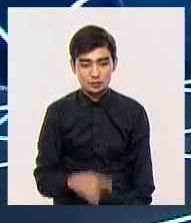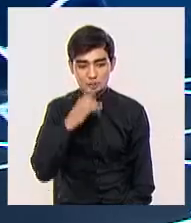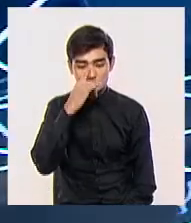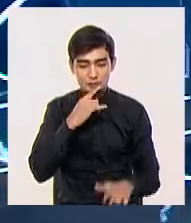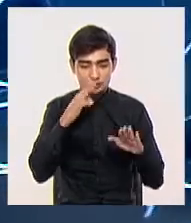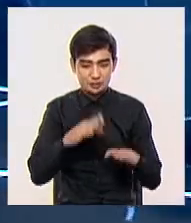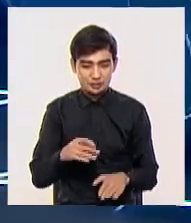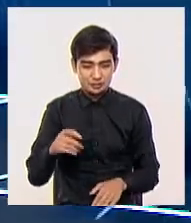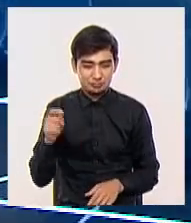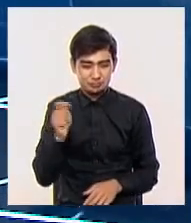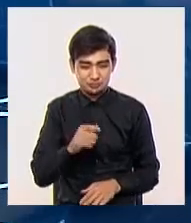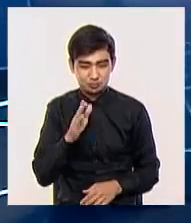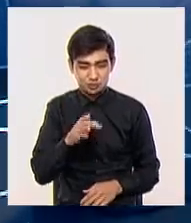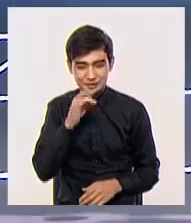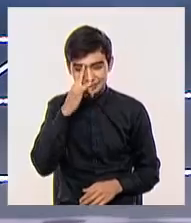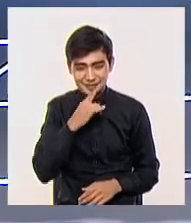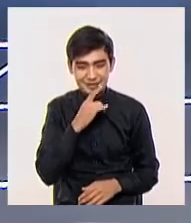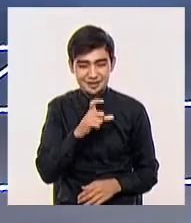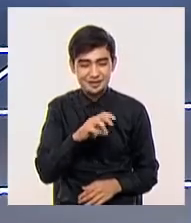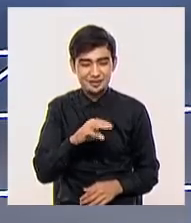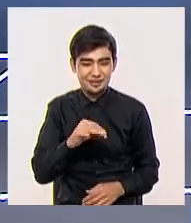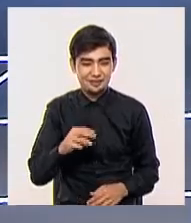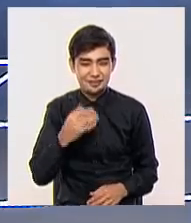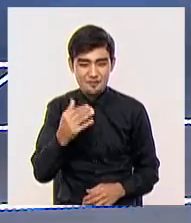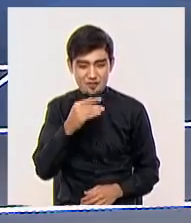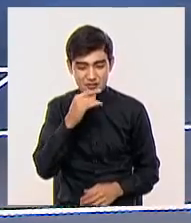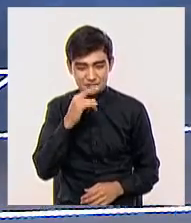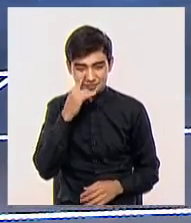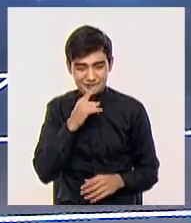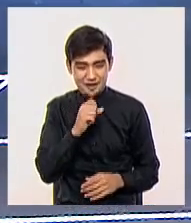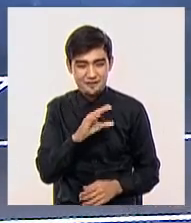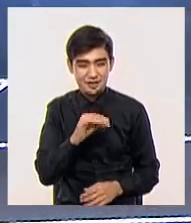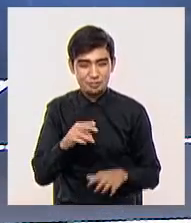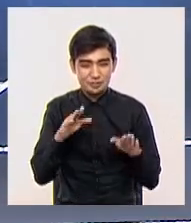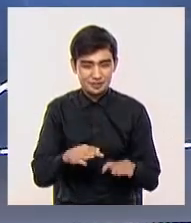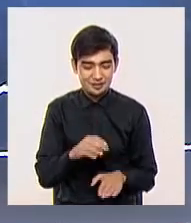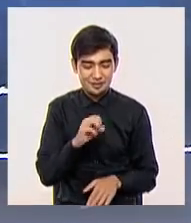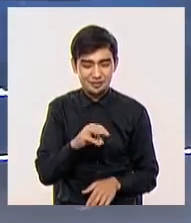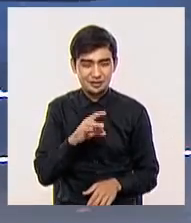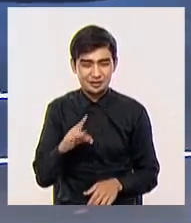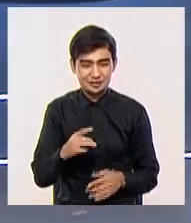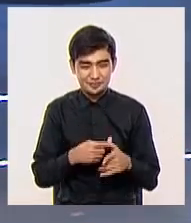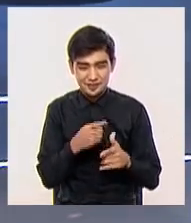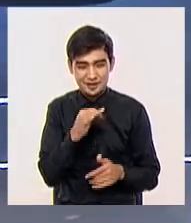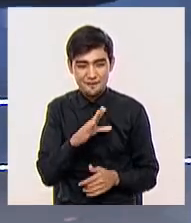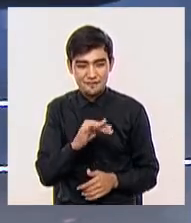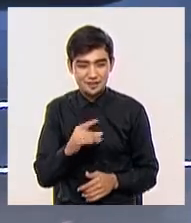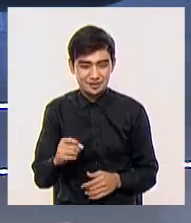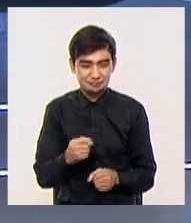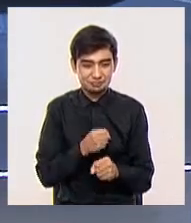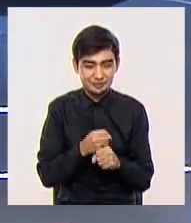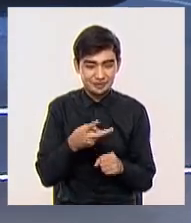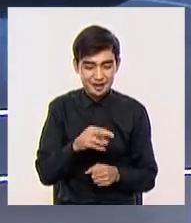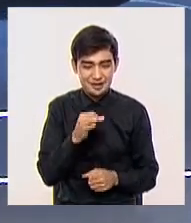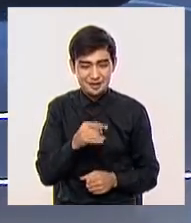Қазақстанға көшкім келеді. Этникалық қазақпын деген Ауғанстан азаматы Абдулқадыр Ықыласбайұлы виза рәсімдеуіміз үшін елшілік